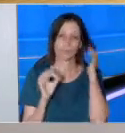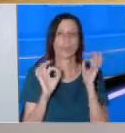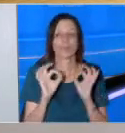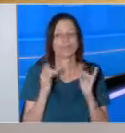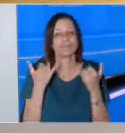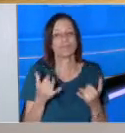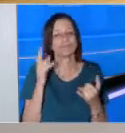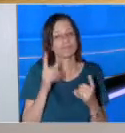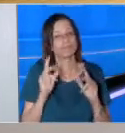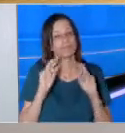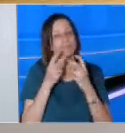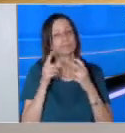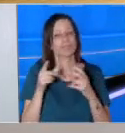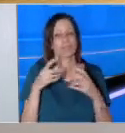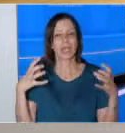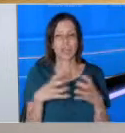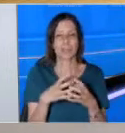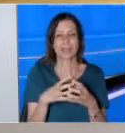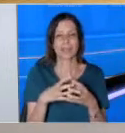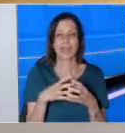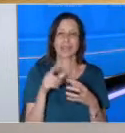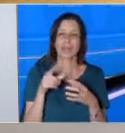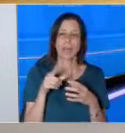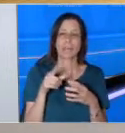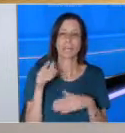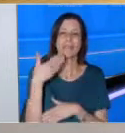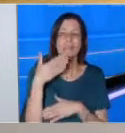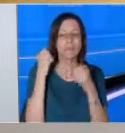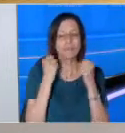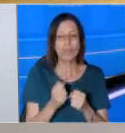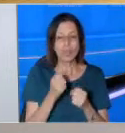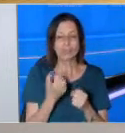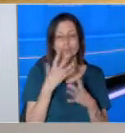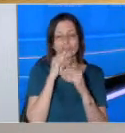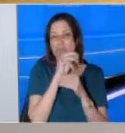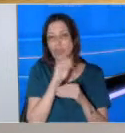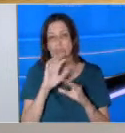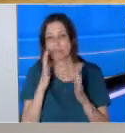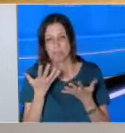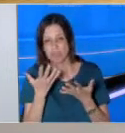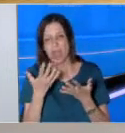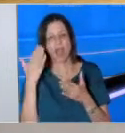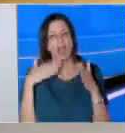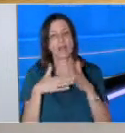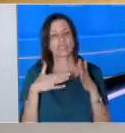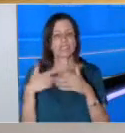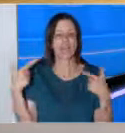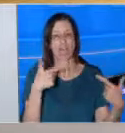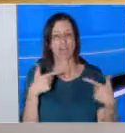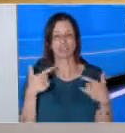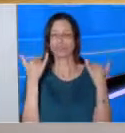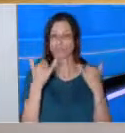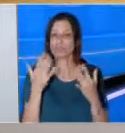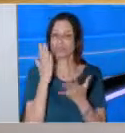הזו צפו להתכנס קבינט המדיני-ביטחוני, כשעל הפרק נושא הפסקת האש. כבר אנחנו שומעים על דיווחים